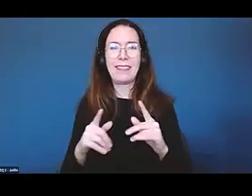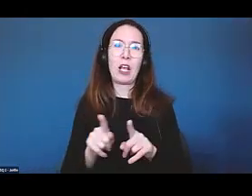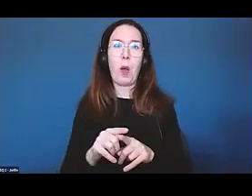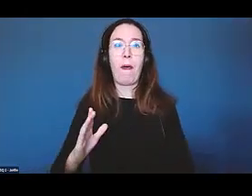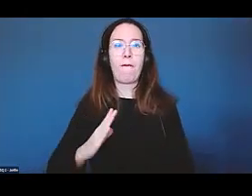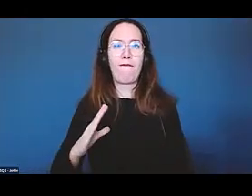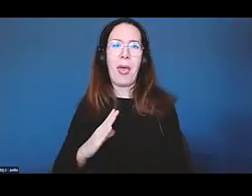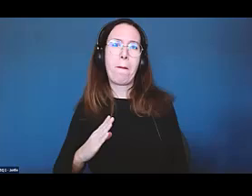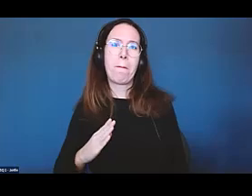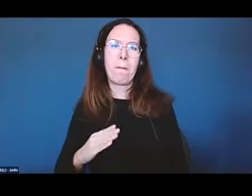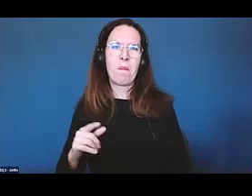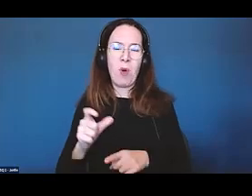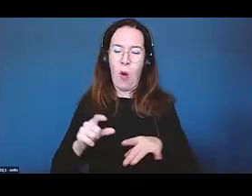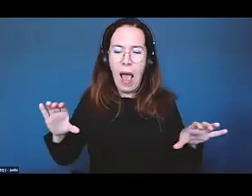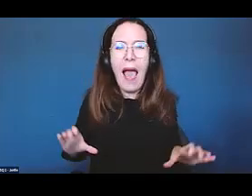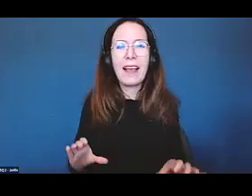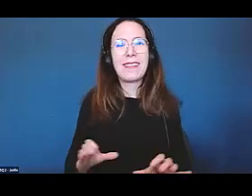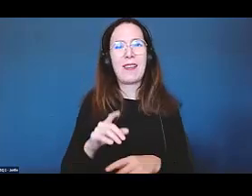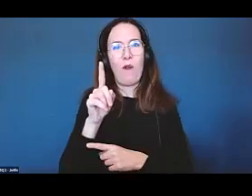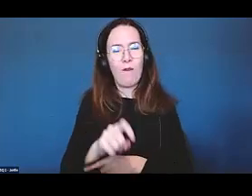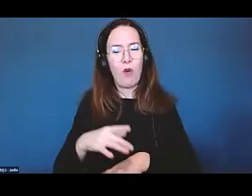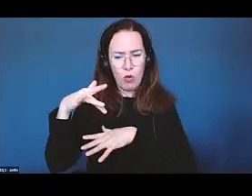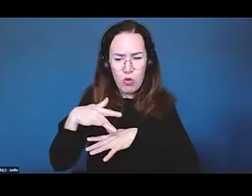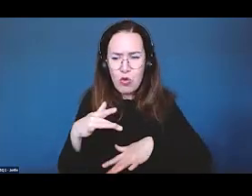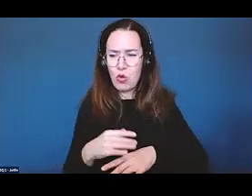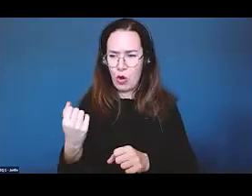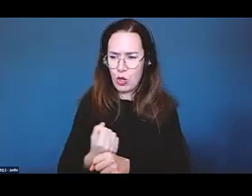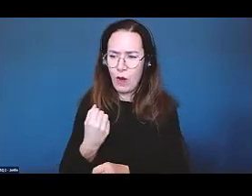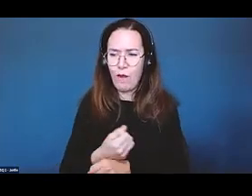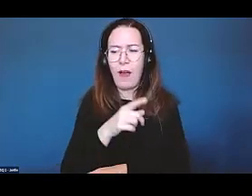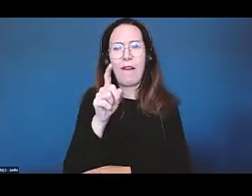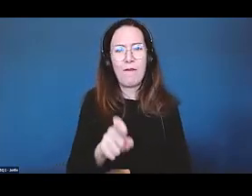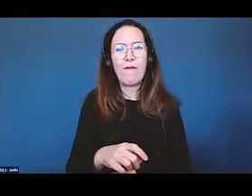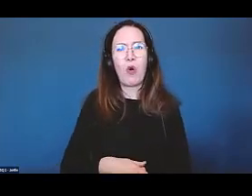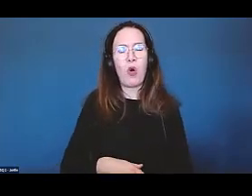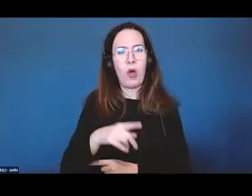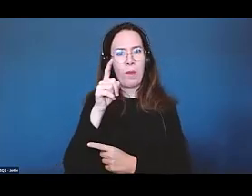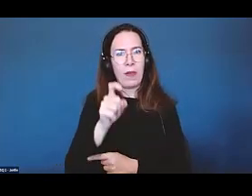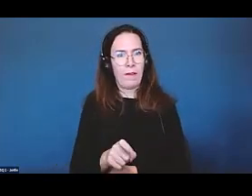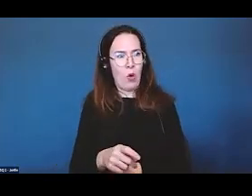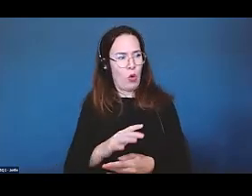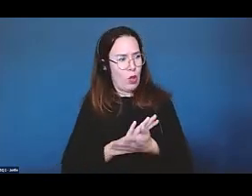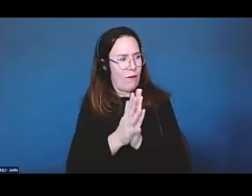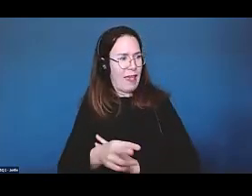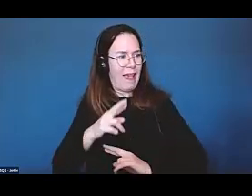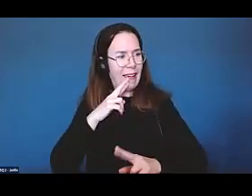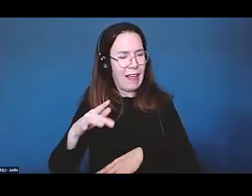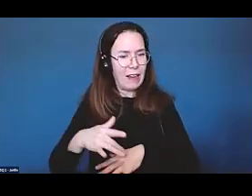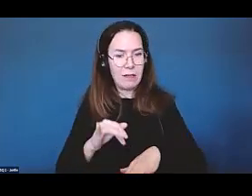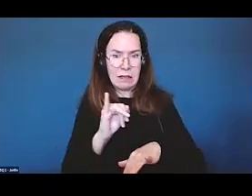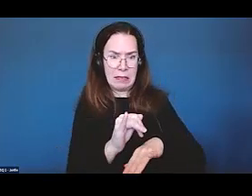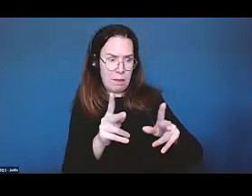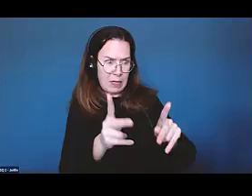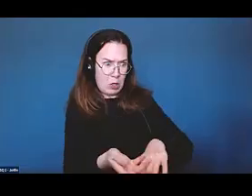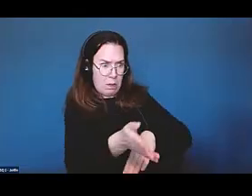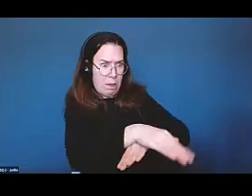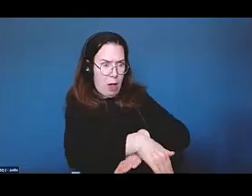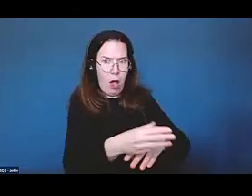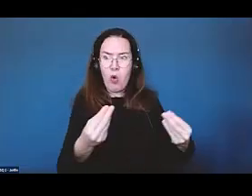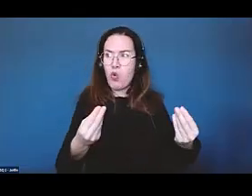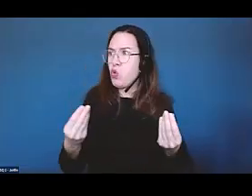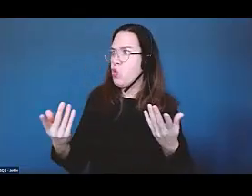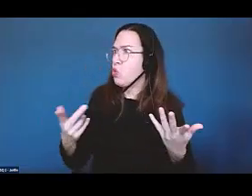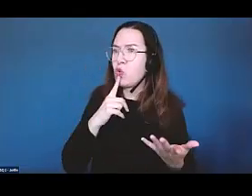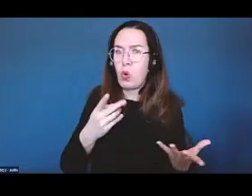tant que verbe et qui doit être vécu et c'est devenu très très réel lorsque quelqu'un meurt et n'a